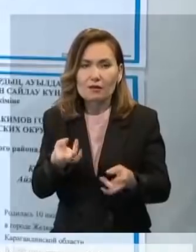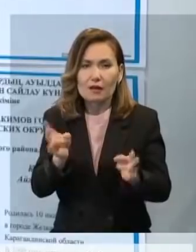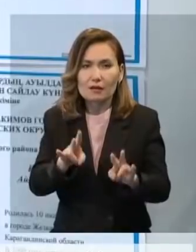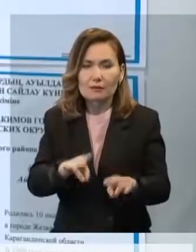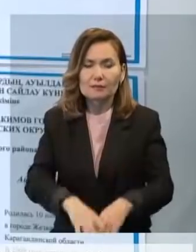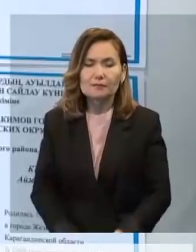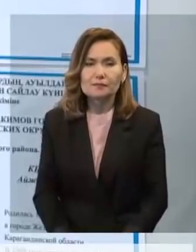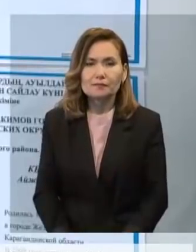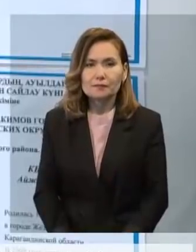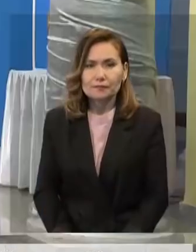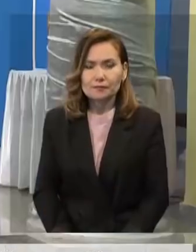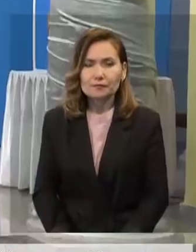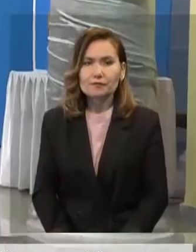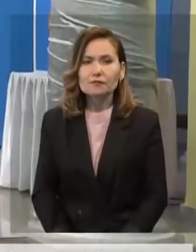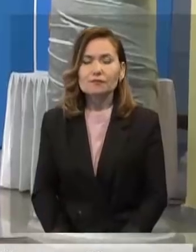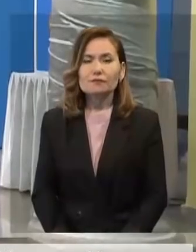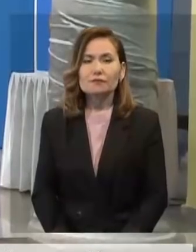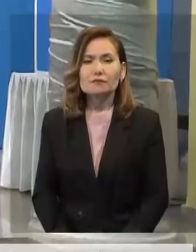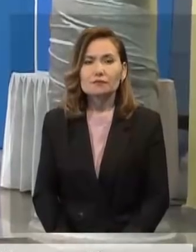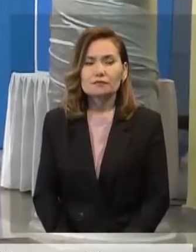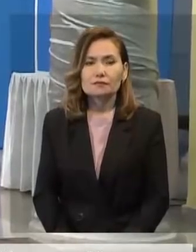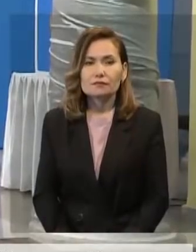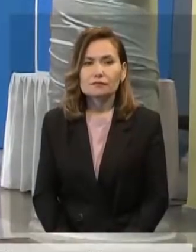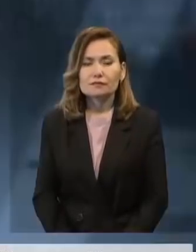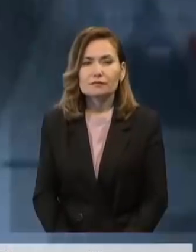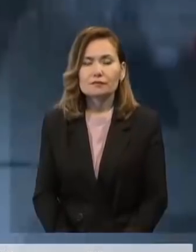Аслан Демеспаев, Қарағанды облысы, хабар 24.